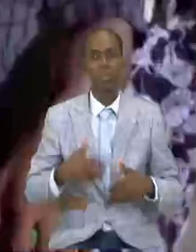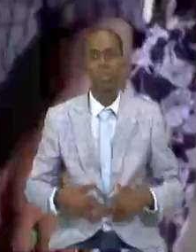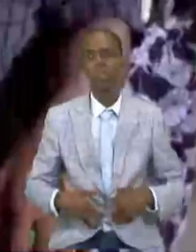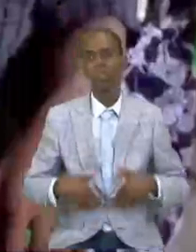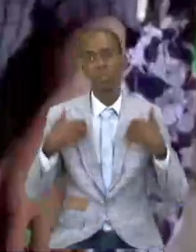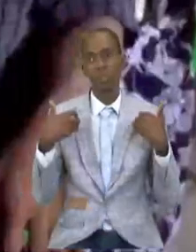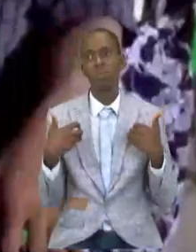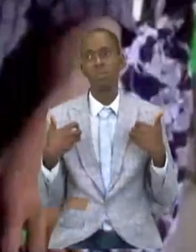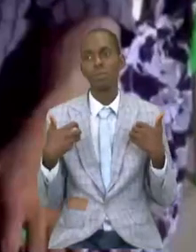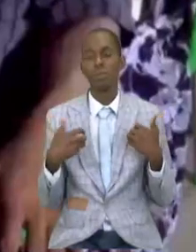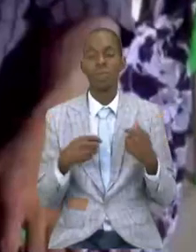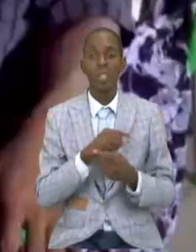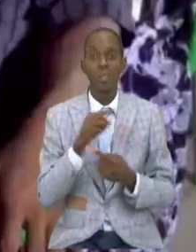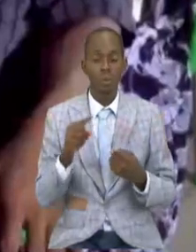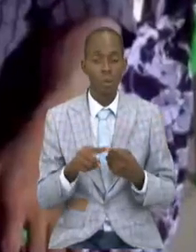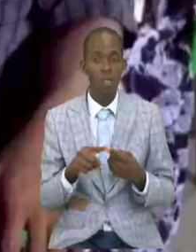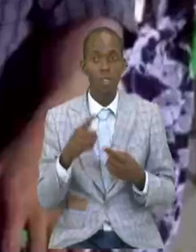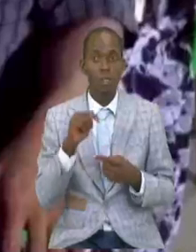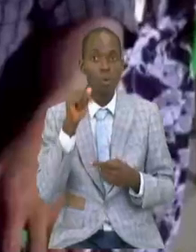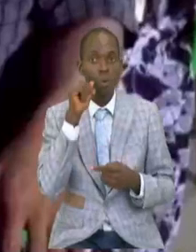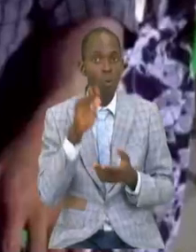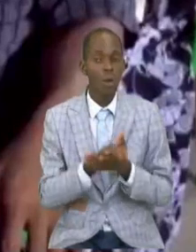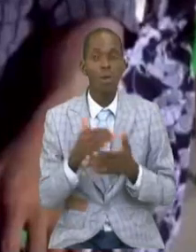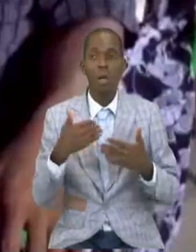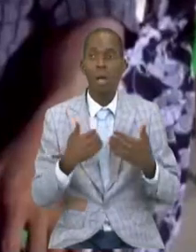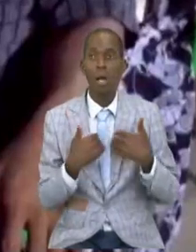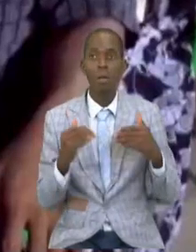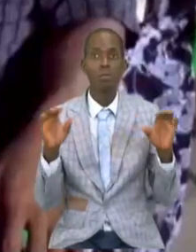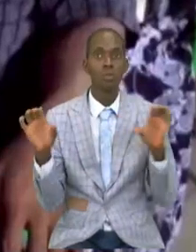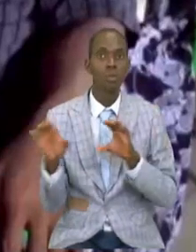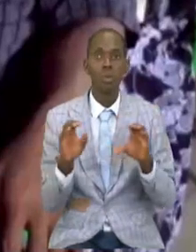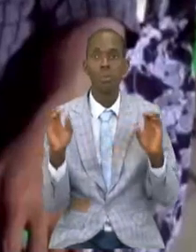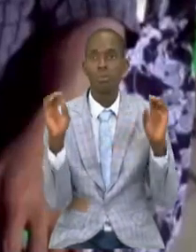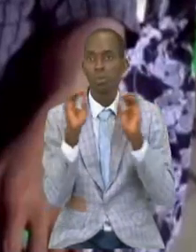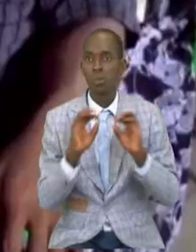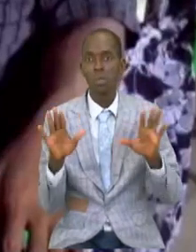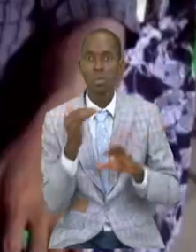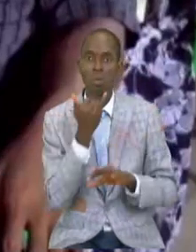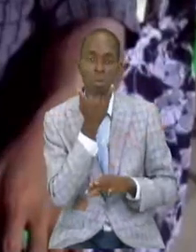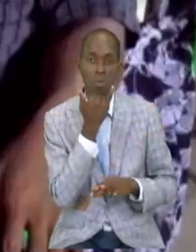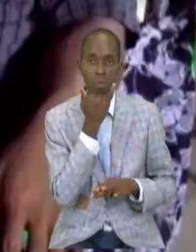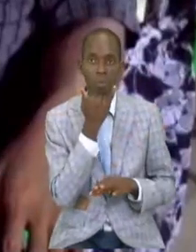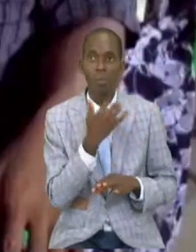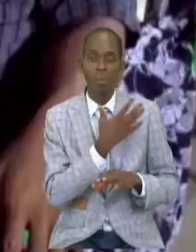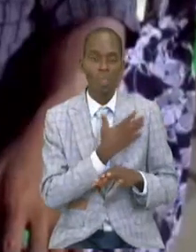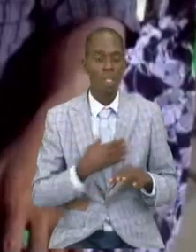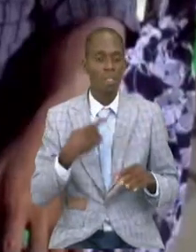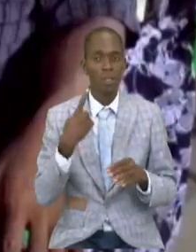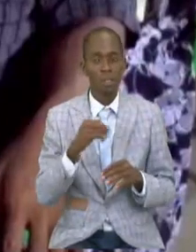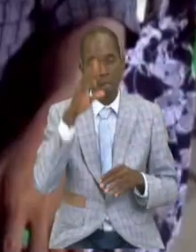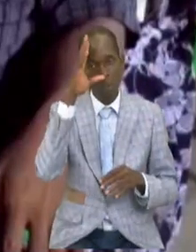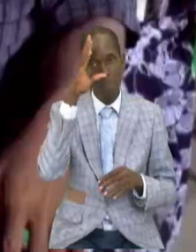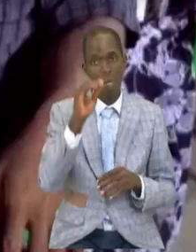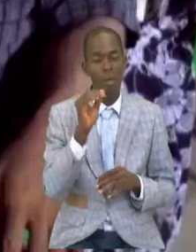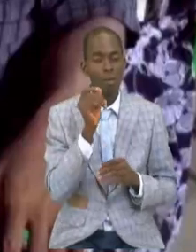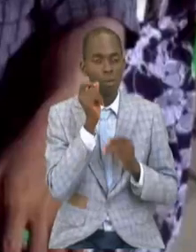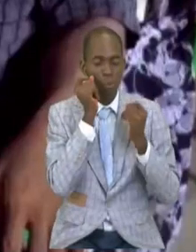coléreux, il est sur les nerfs, même si la femme là ne lui a rien fait. Et l'homme là se lève le